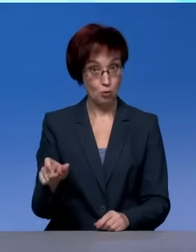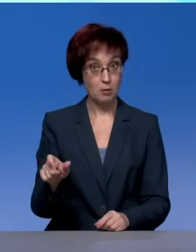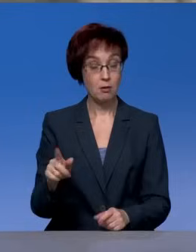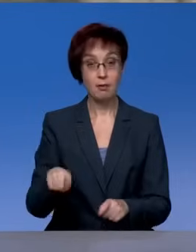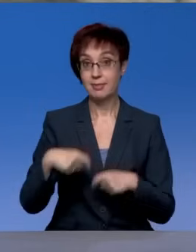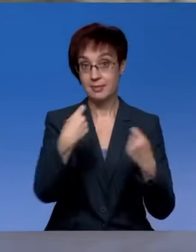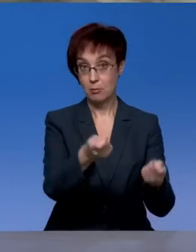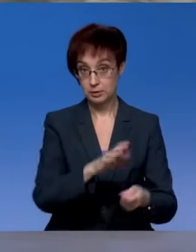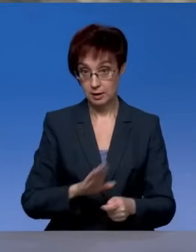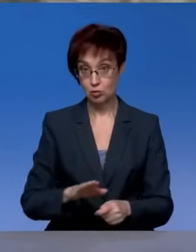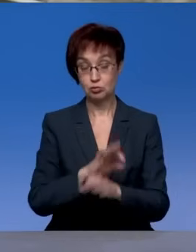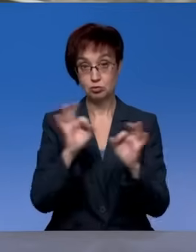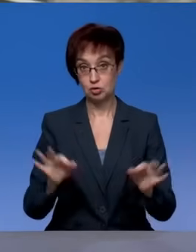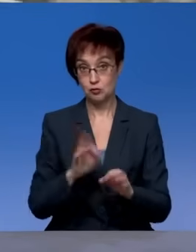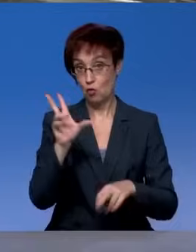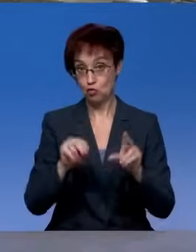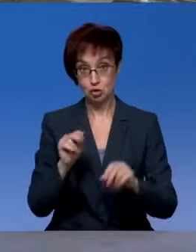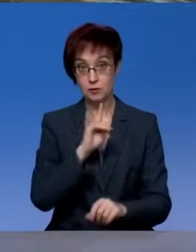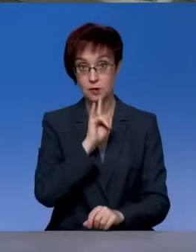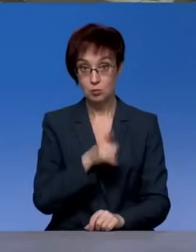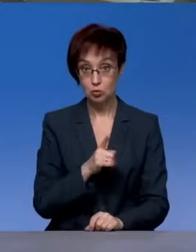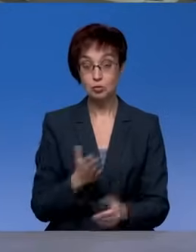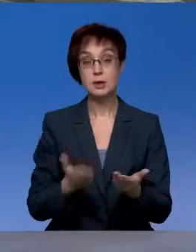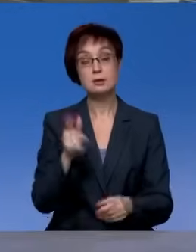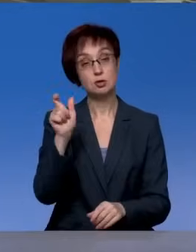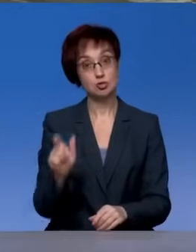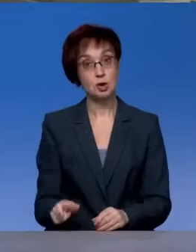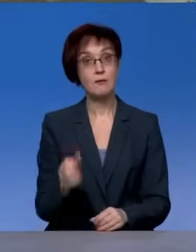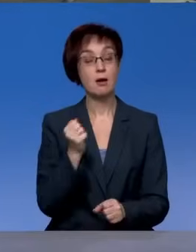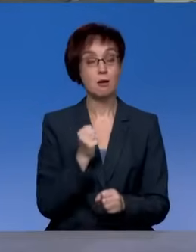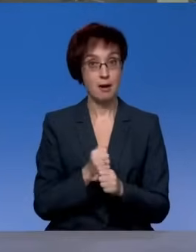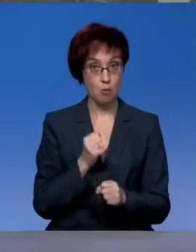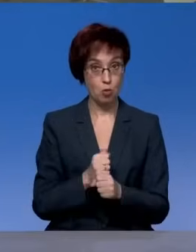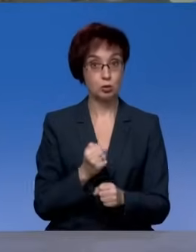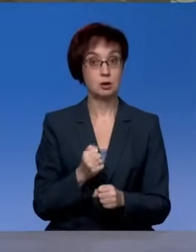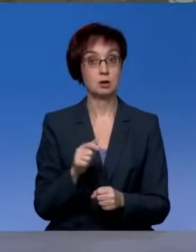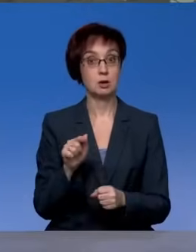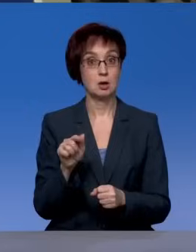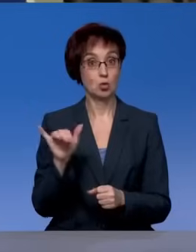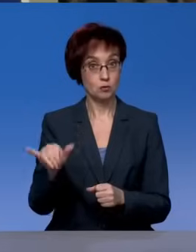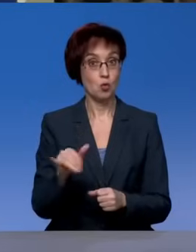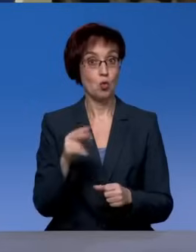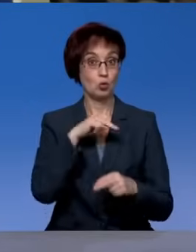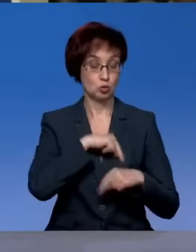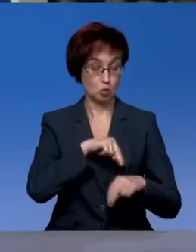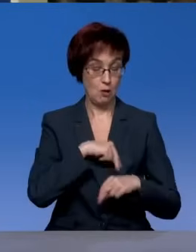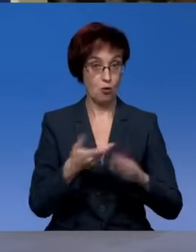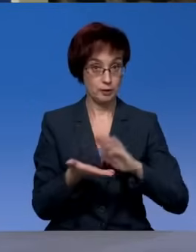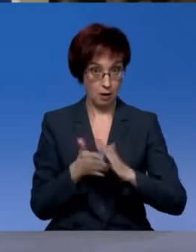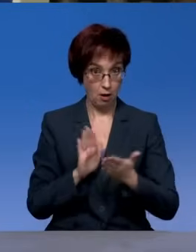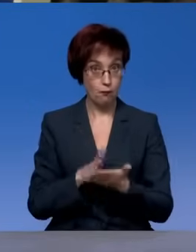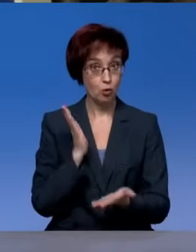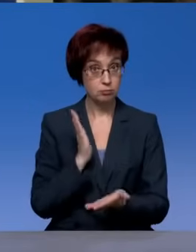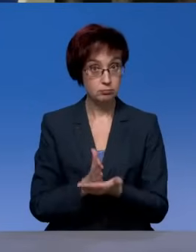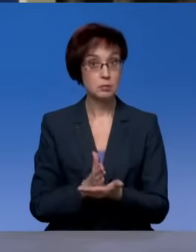же человек работает в белую или хотя бы в серую, то есть есть трудовой договор на руках, имеется подтвержденная какая-то